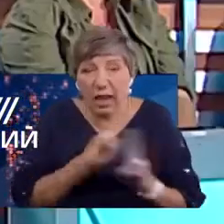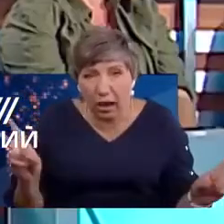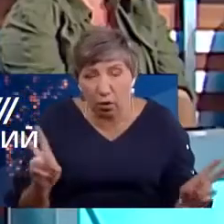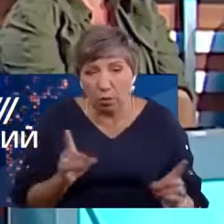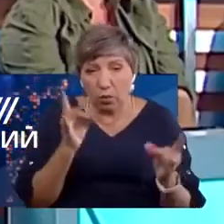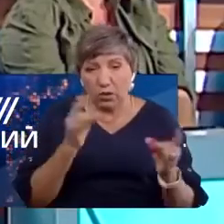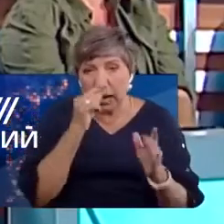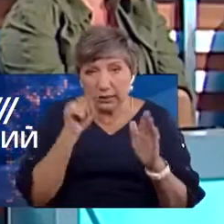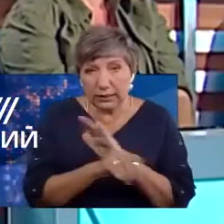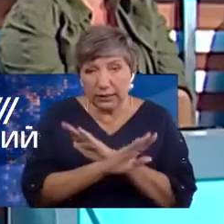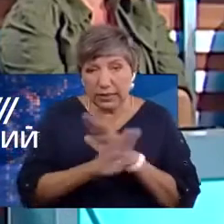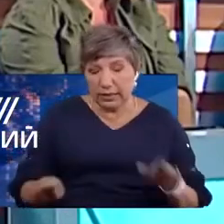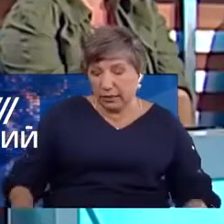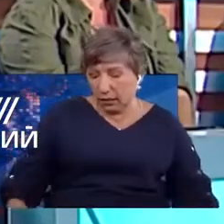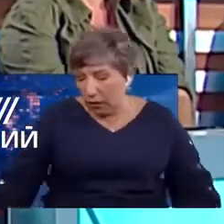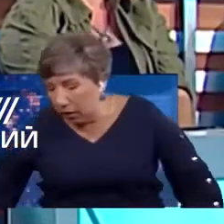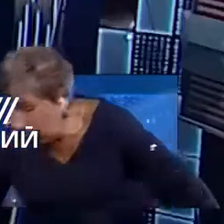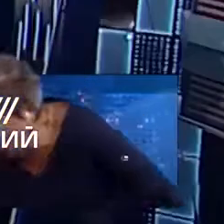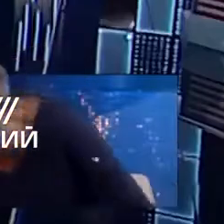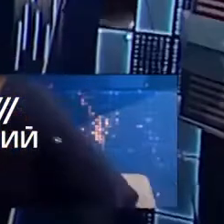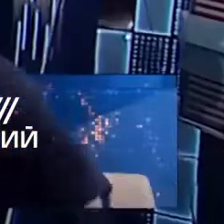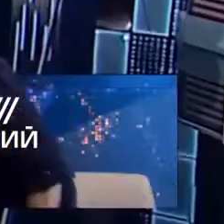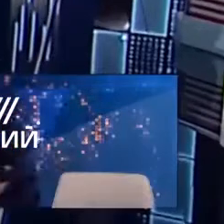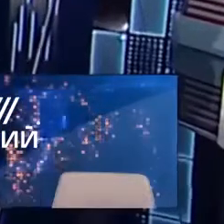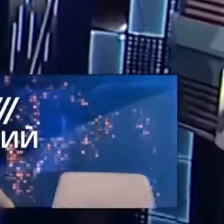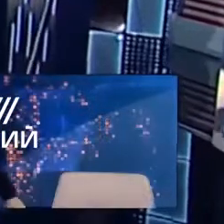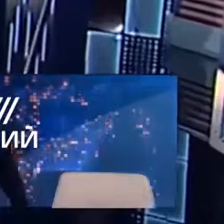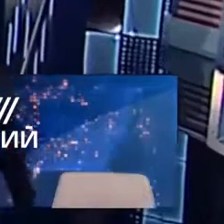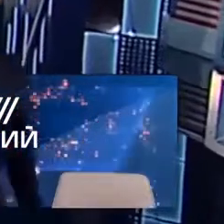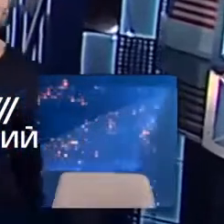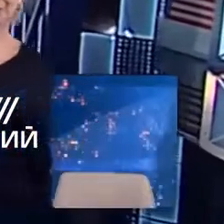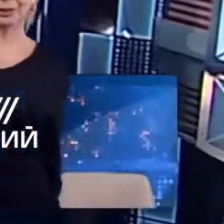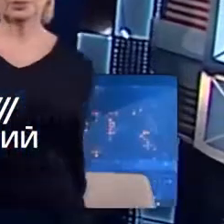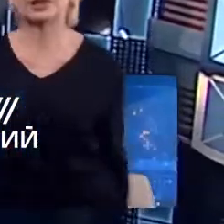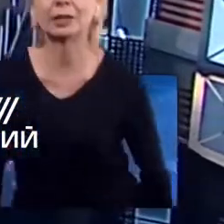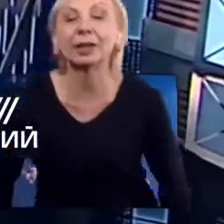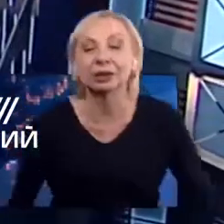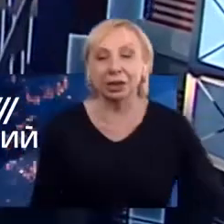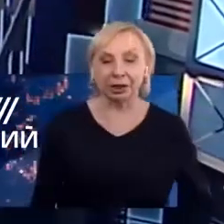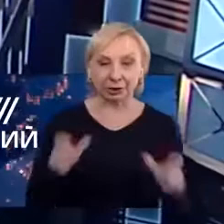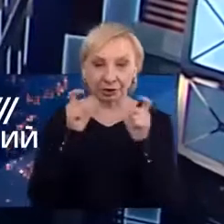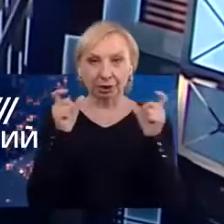Ні в якому разі говорим, цього робити не може. Ні в якому релігії в Україні ми наша цінність, не перебивайте.